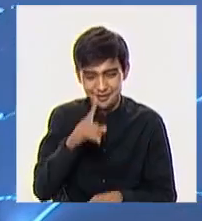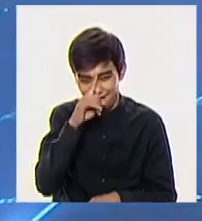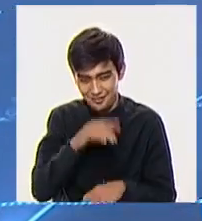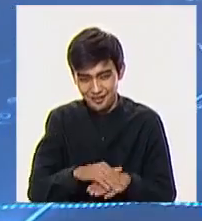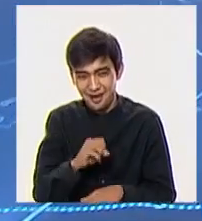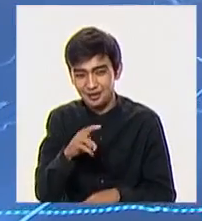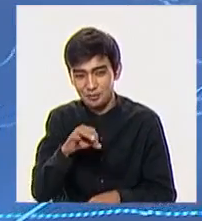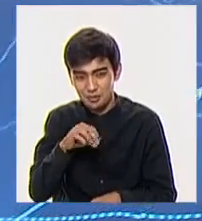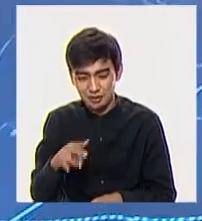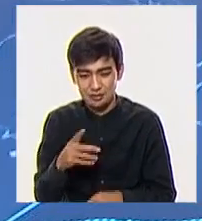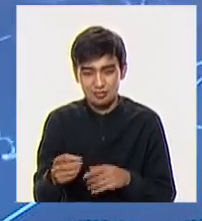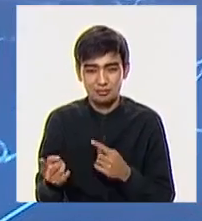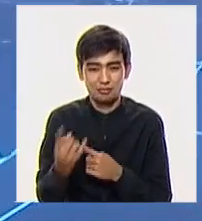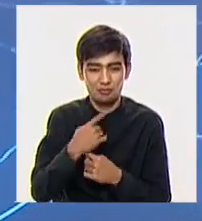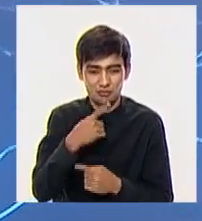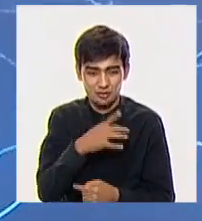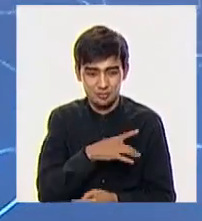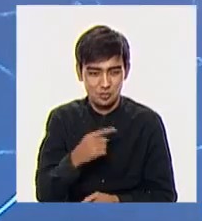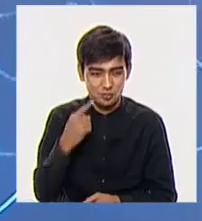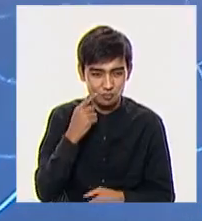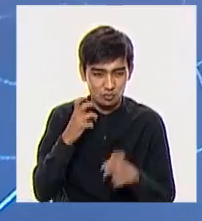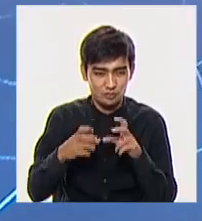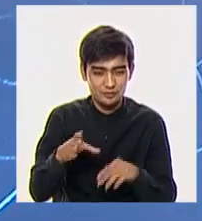әкімшілігі алдап кетті дейді өкпелі студенттер.